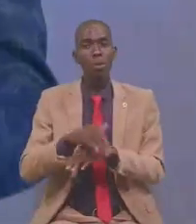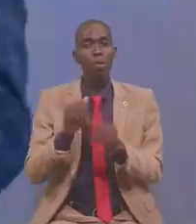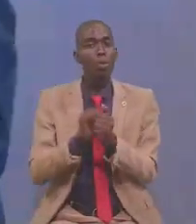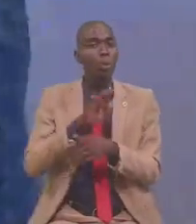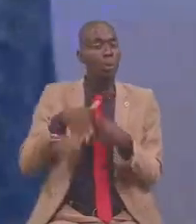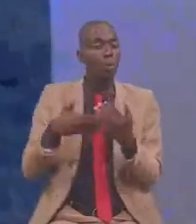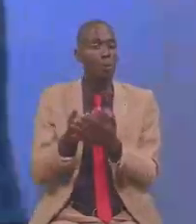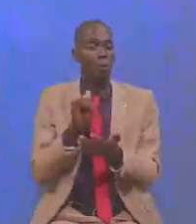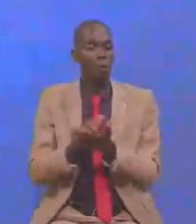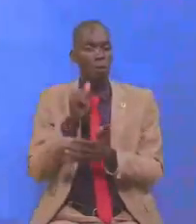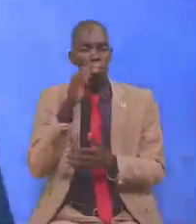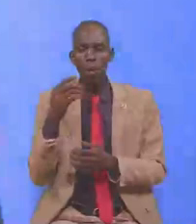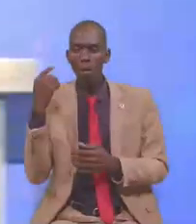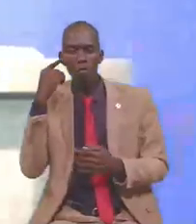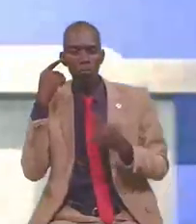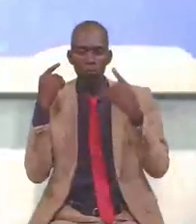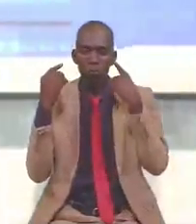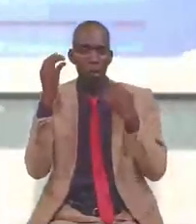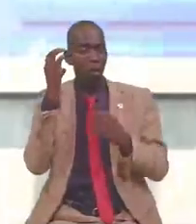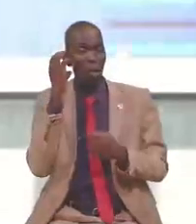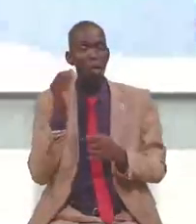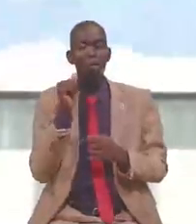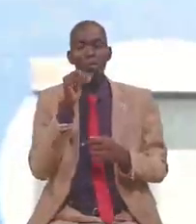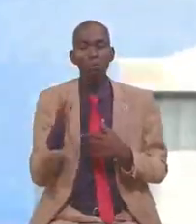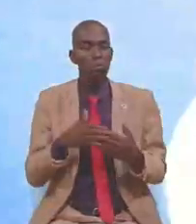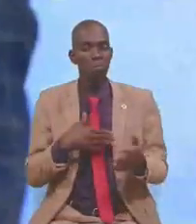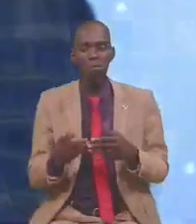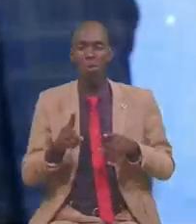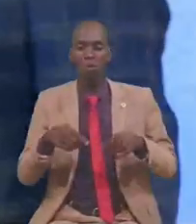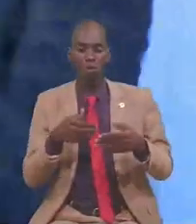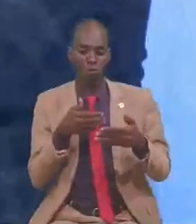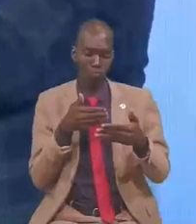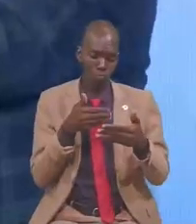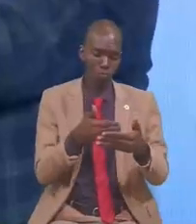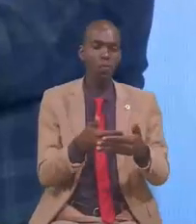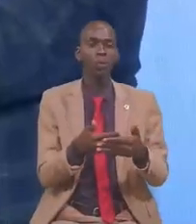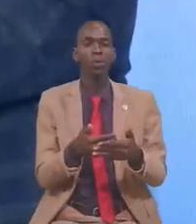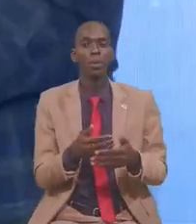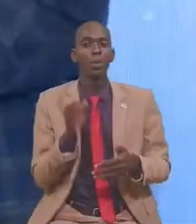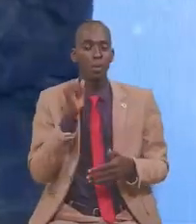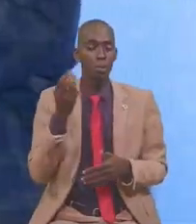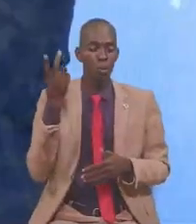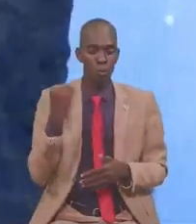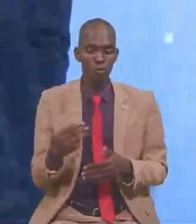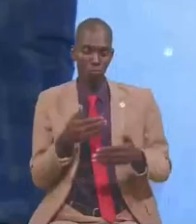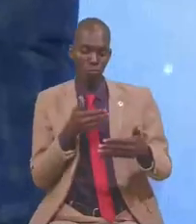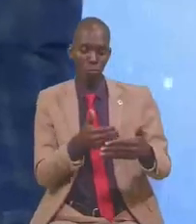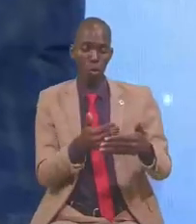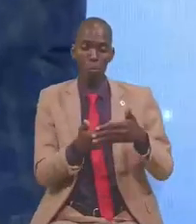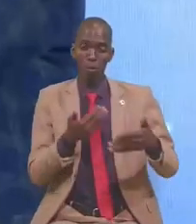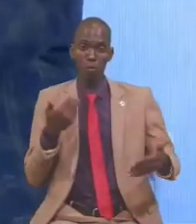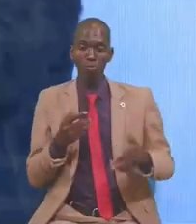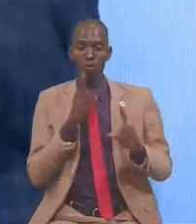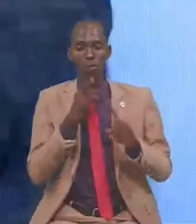a entendu, elle s'est approchée, elle était là loin. Alors, comme elle parlait à distance, lorsque Jésus